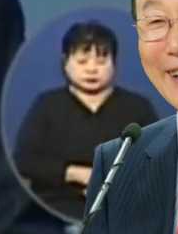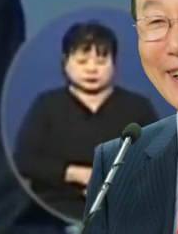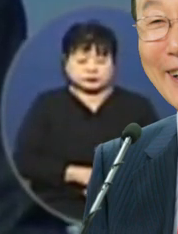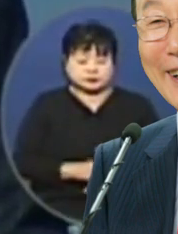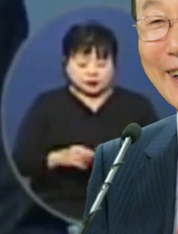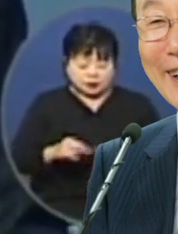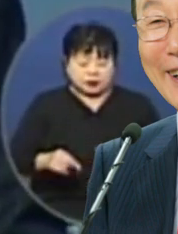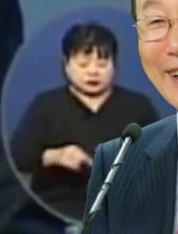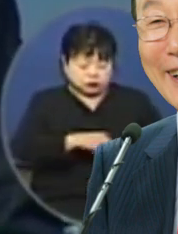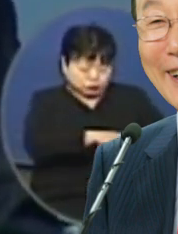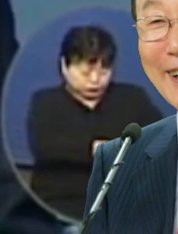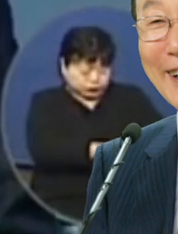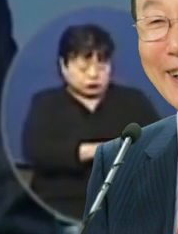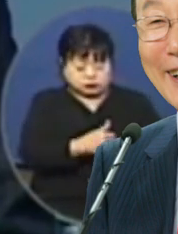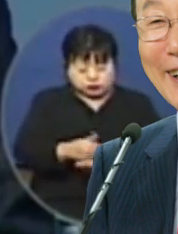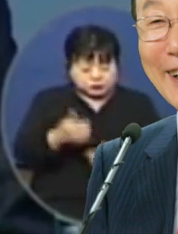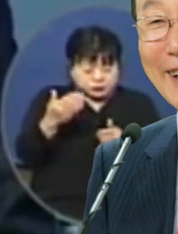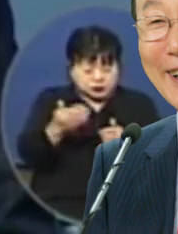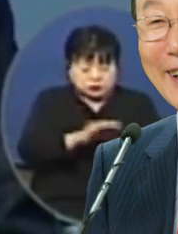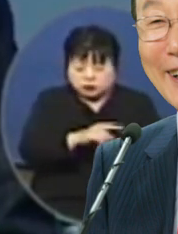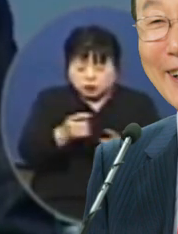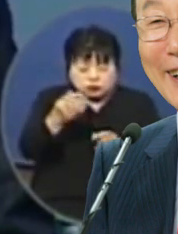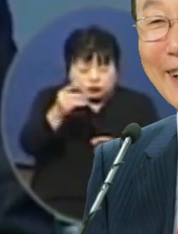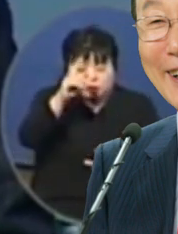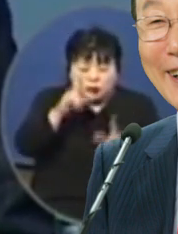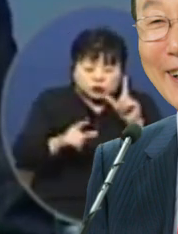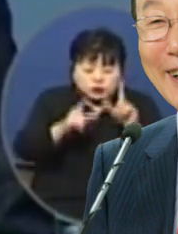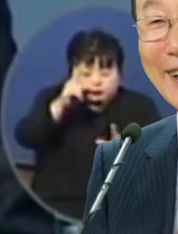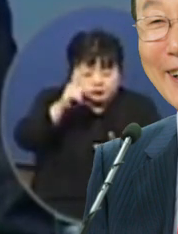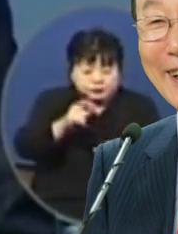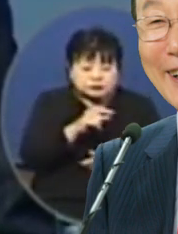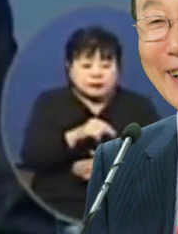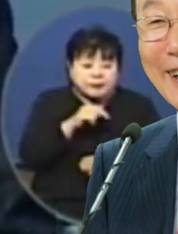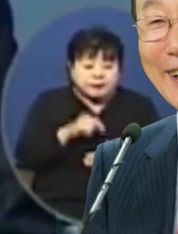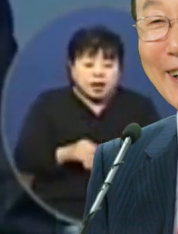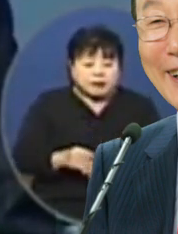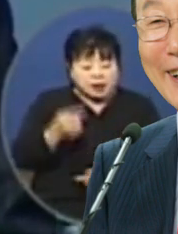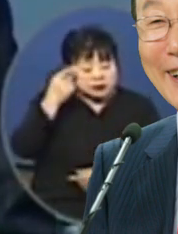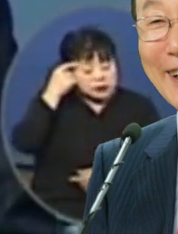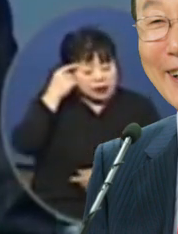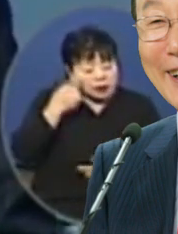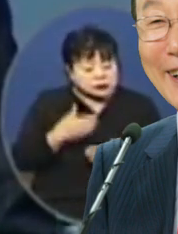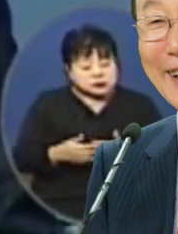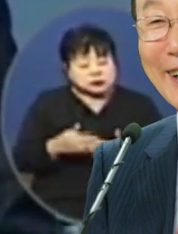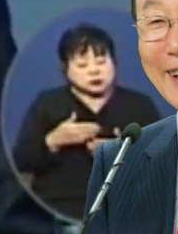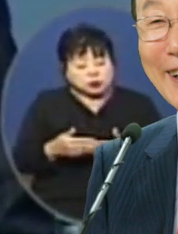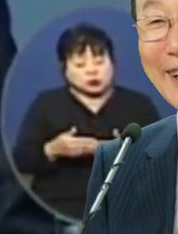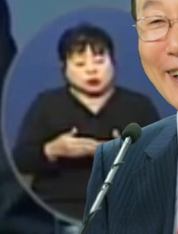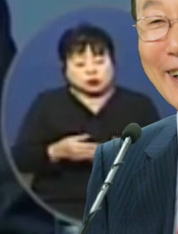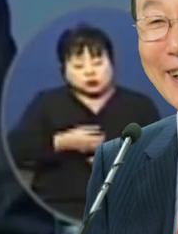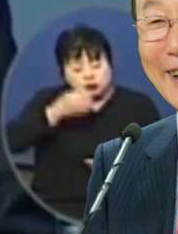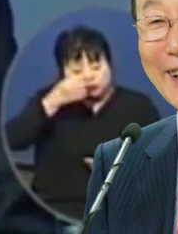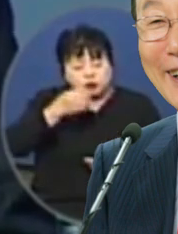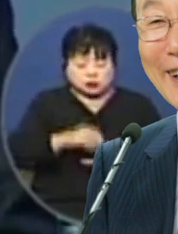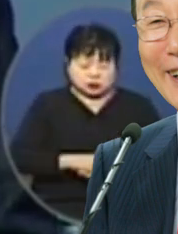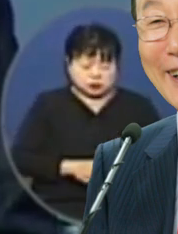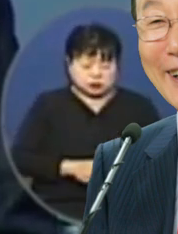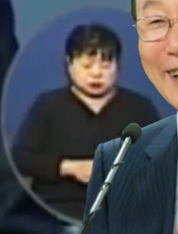반창고를 붙여주시든지 주님이 치료해 주신 모습을 마음속에 생각해보고 꿈꾸어보고